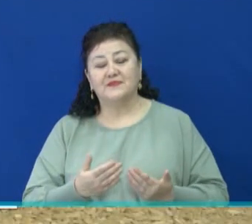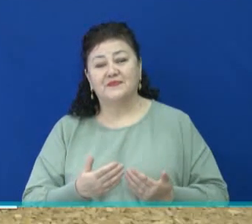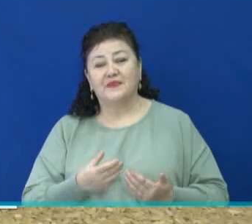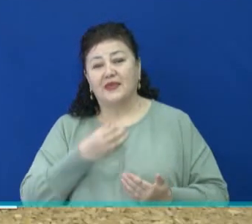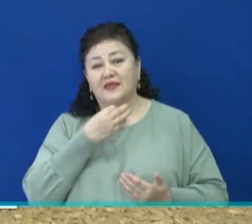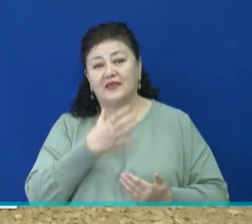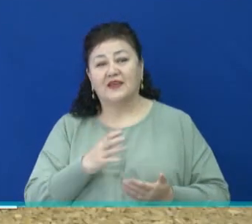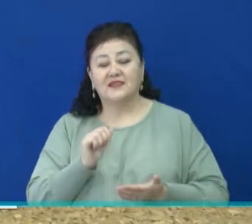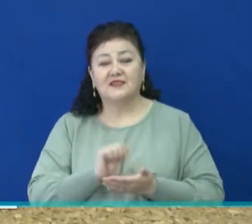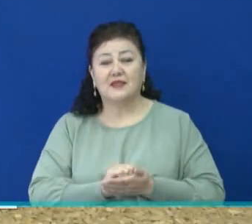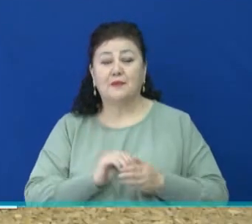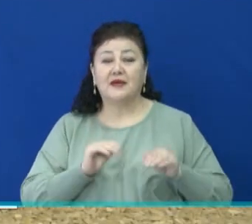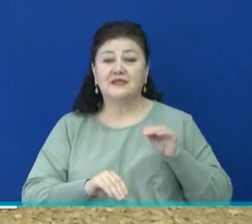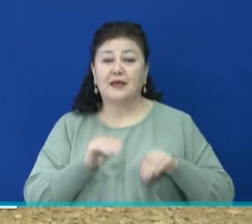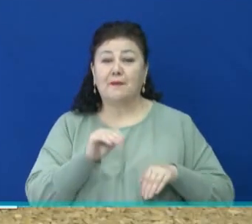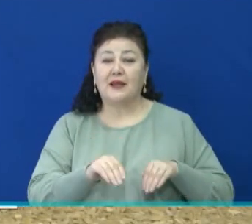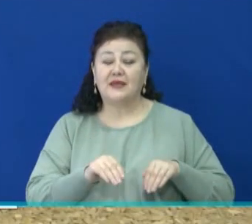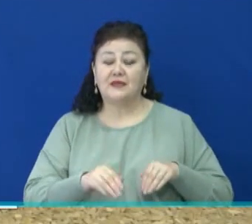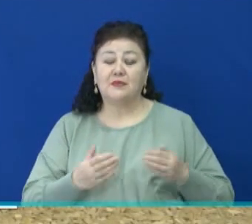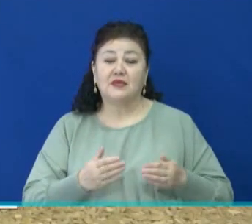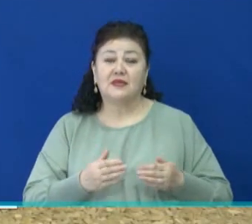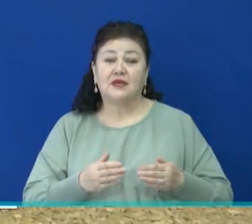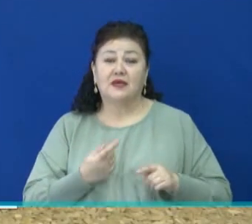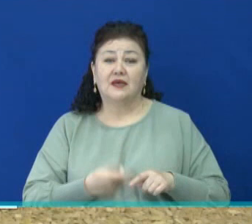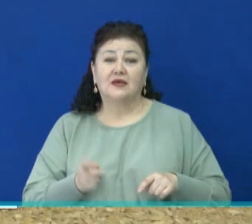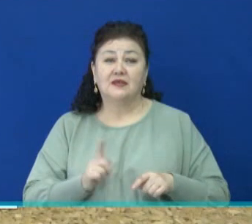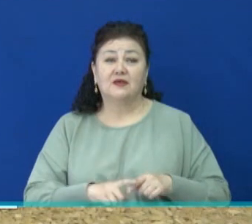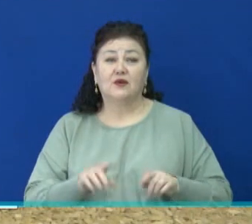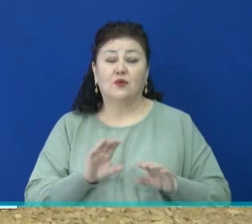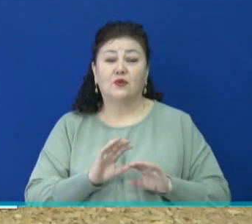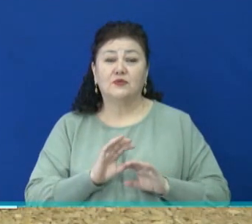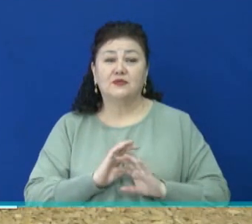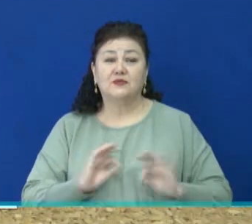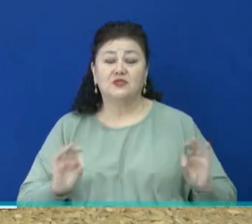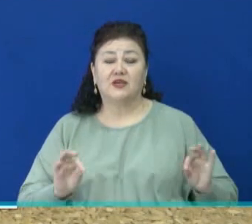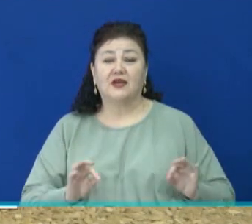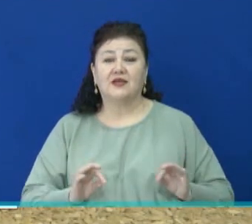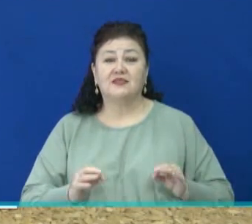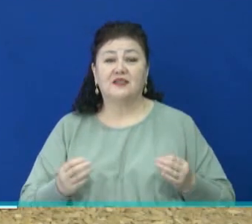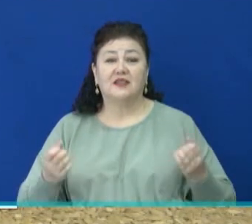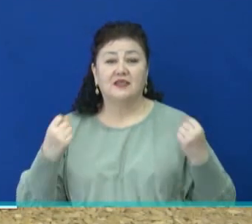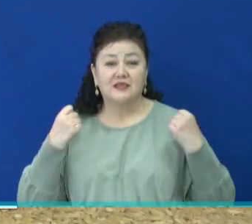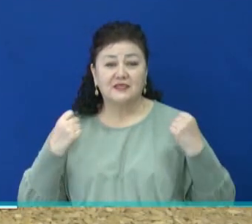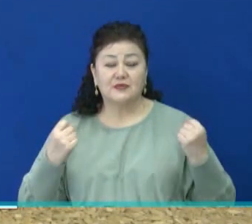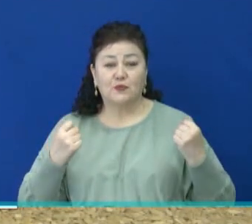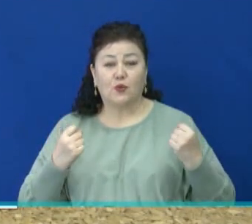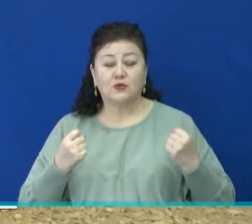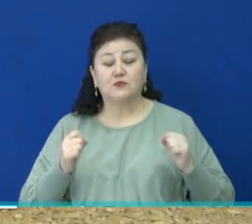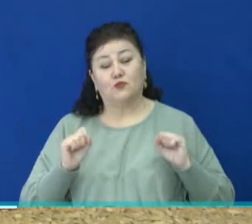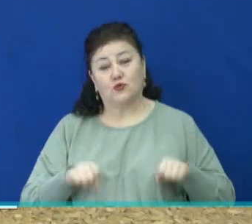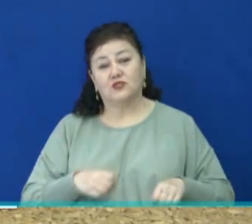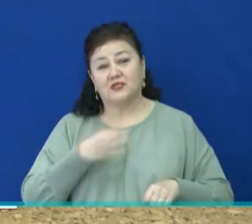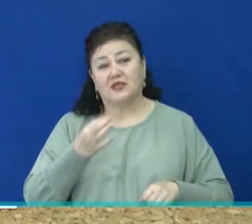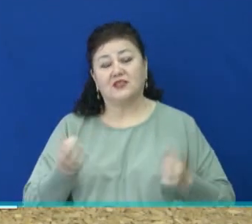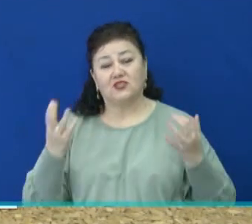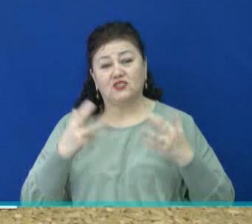очень нравится заниматься балетом, это очень привлекательный вид спорта, и я